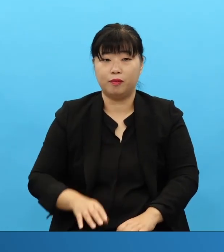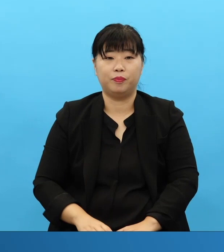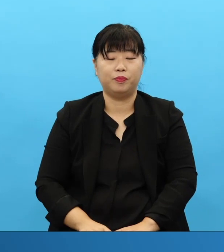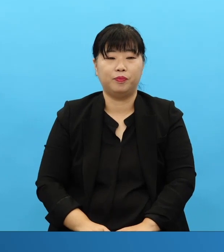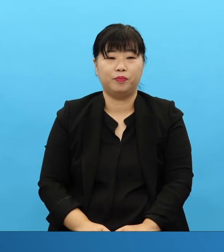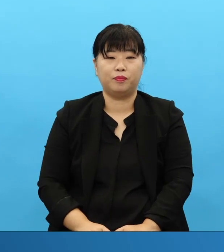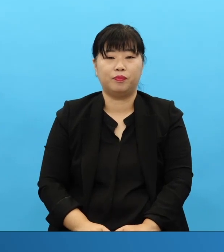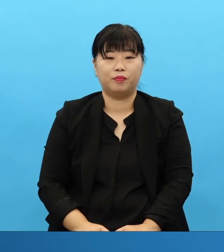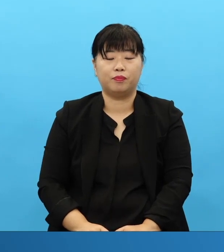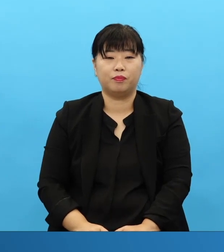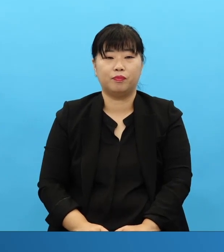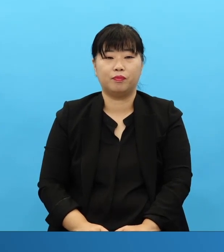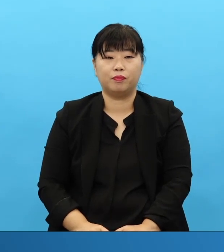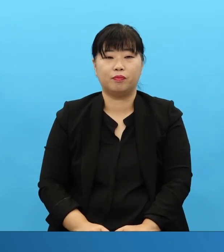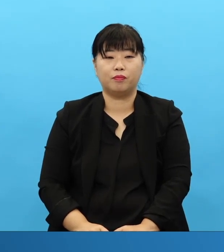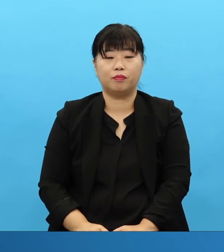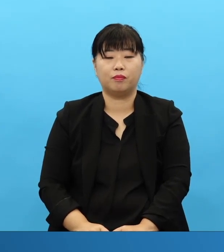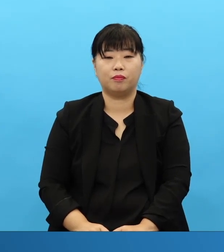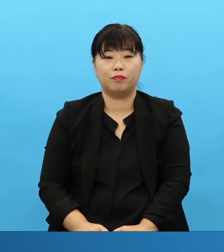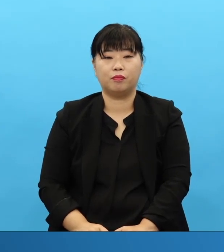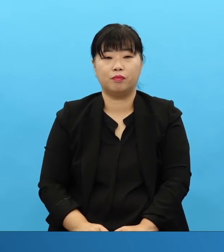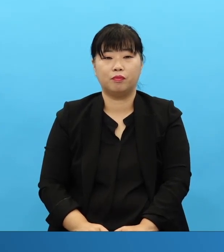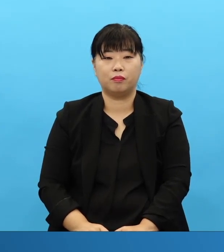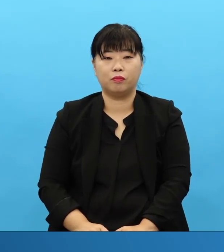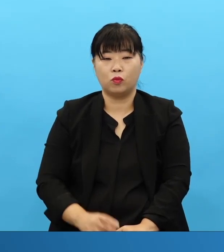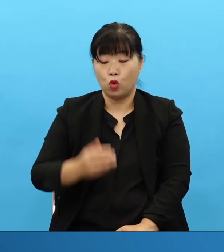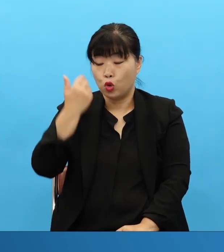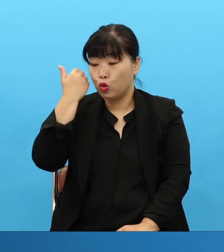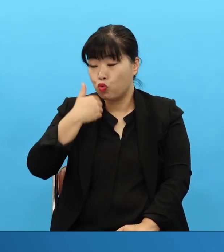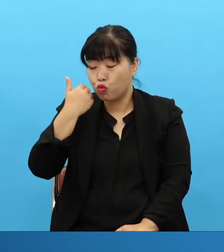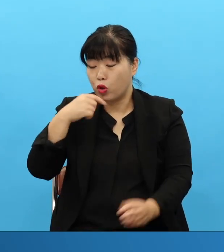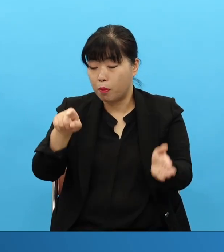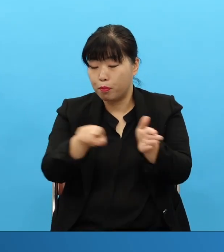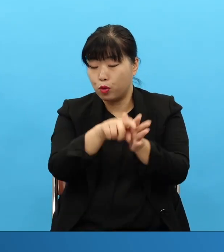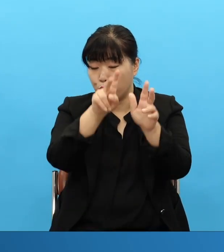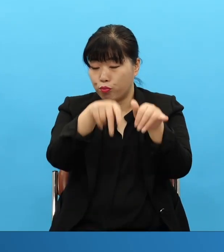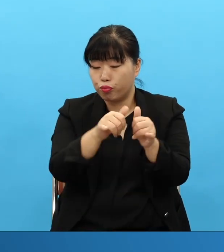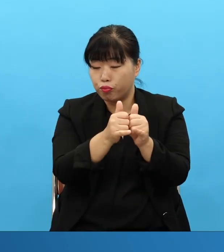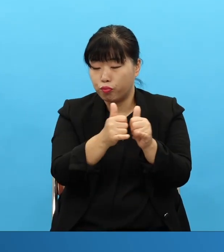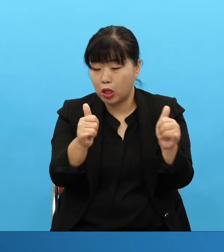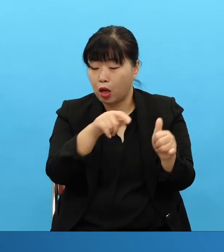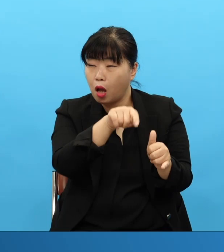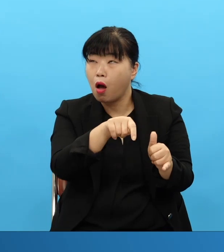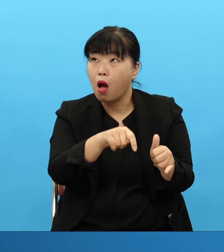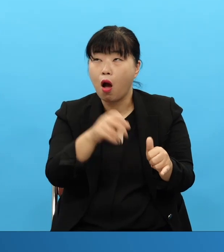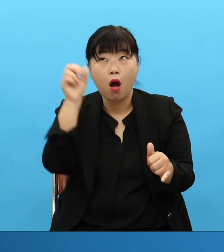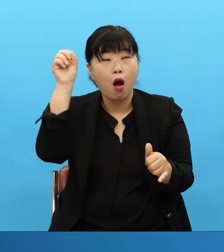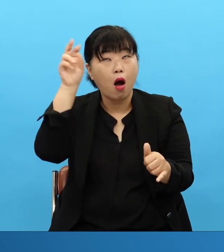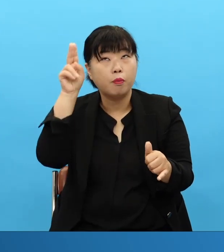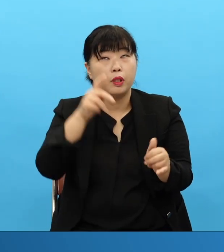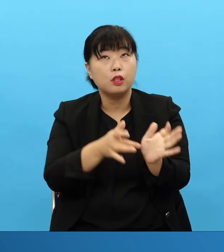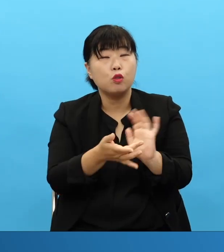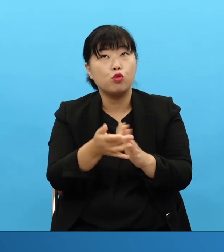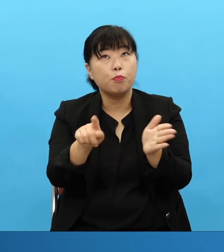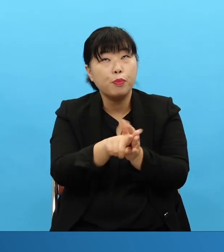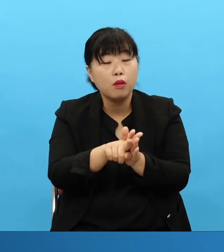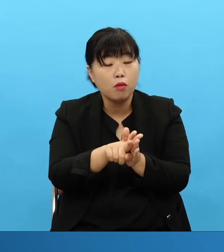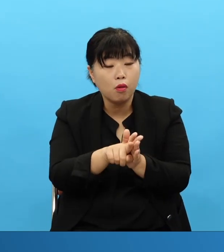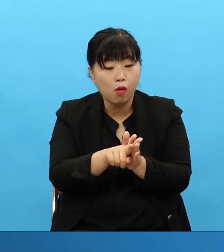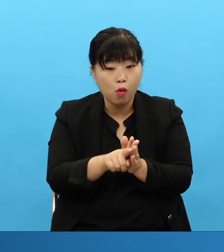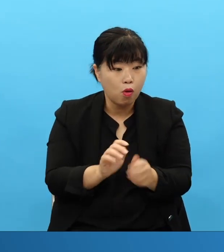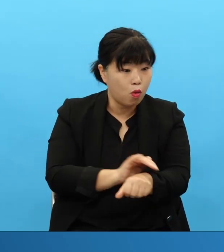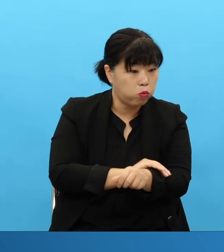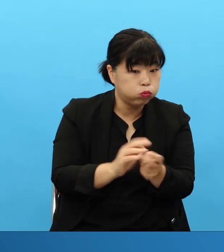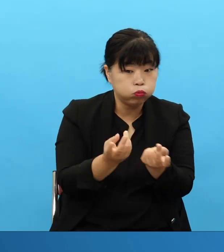예수 믿게 된 것은 여러분을 보고 믿게 된 거예요. That when an unbeliever receives 그렇죠. great grace and comes to know Christ, it's because they saw Christ through 누군가가